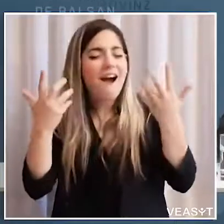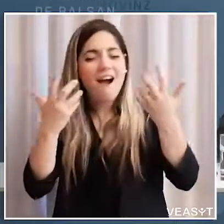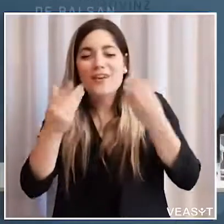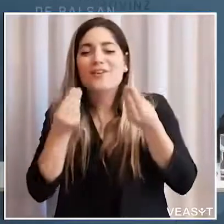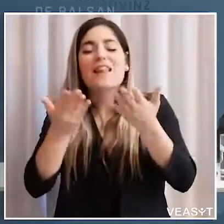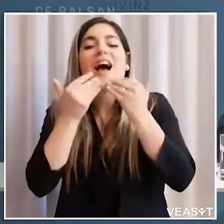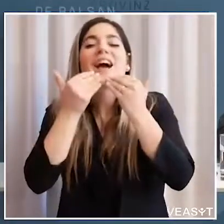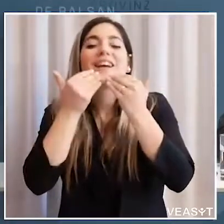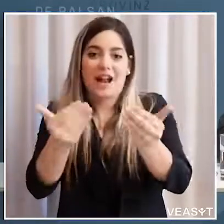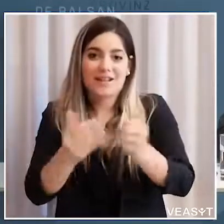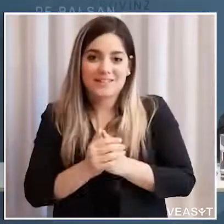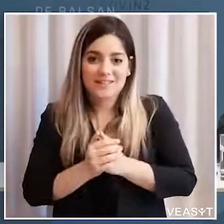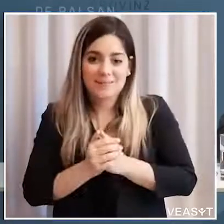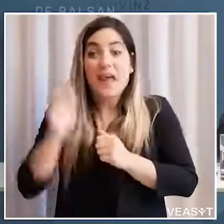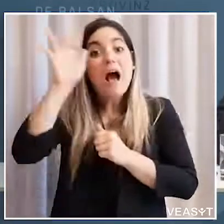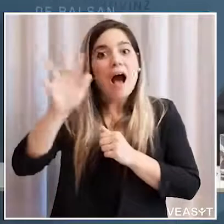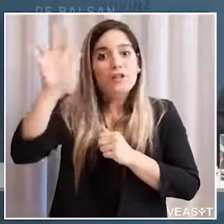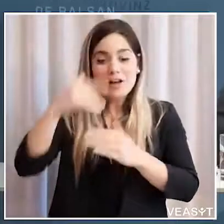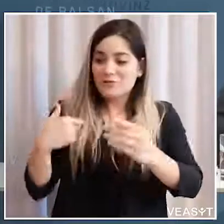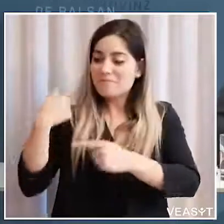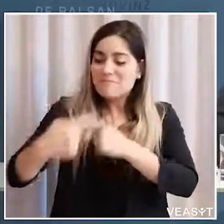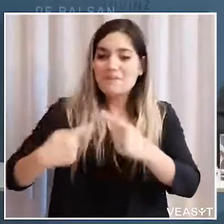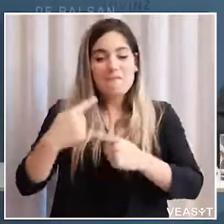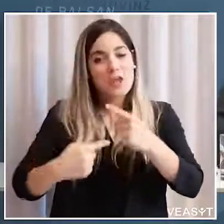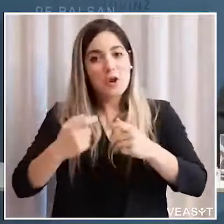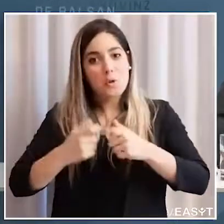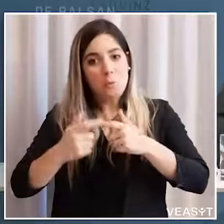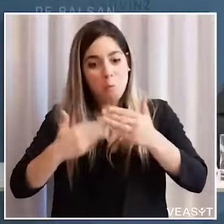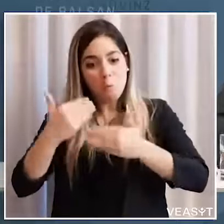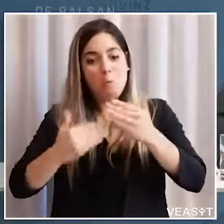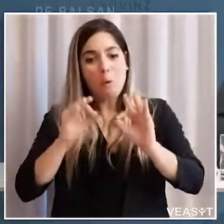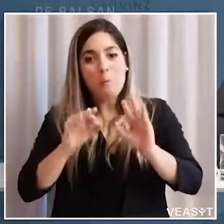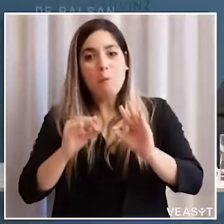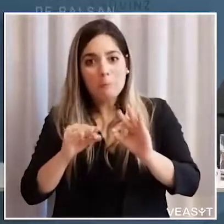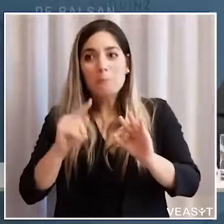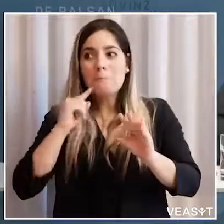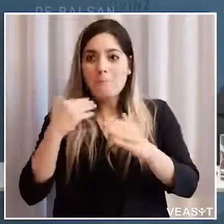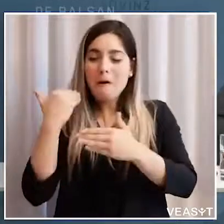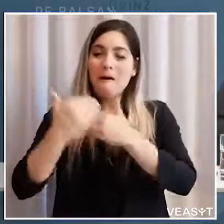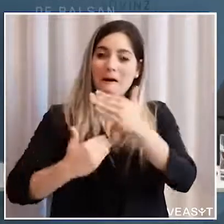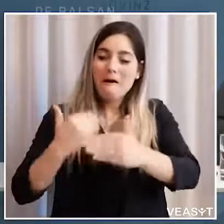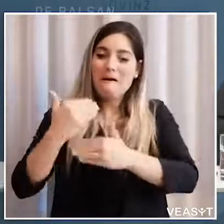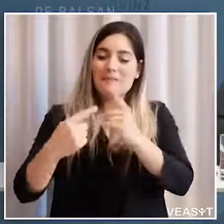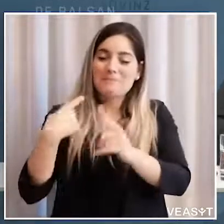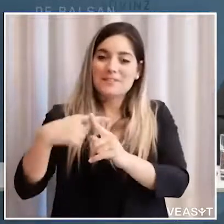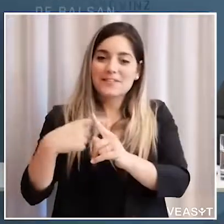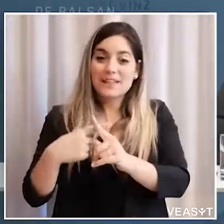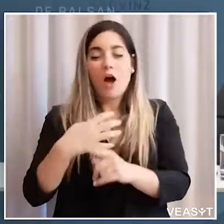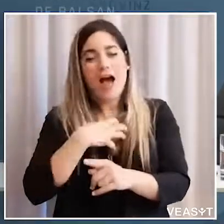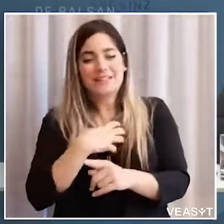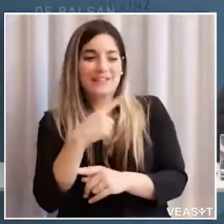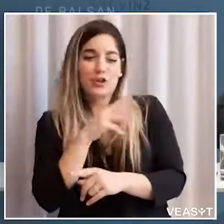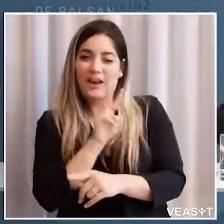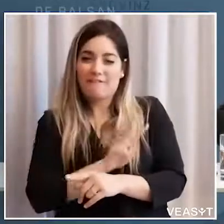che lo sviluppo in alto adige è stato così positivo e lo vedremo poi lo ster ha